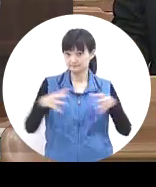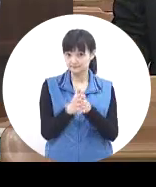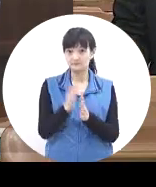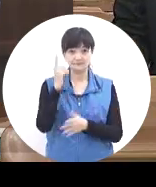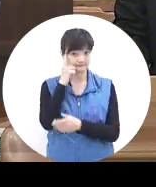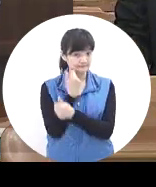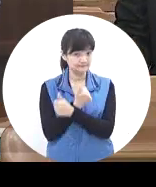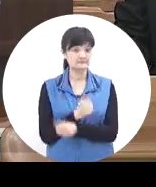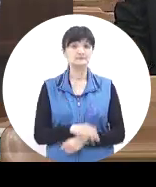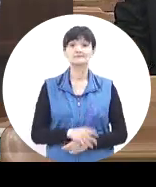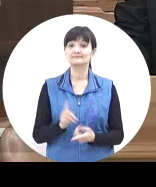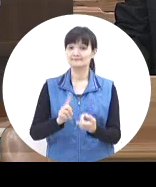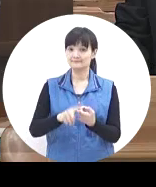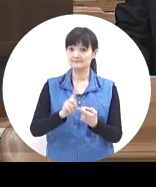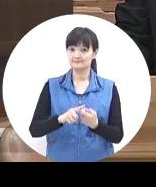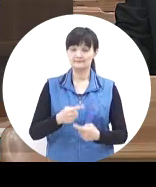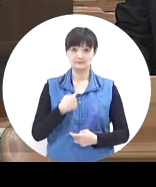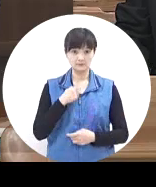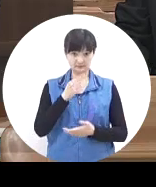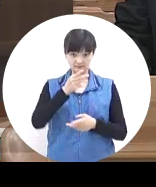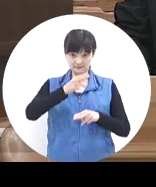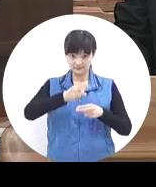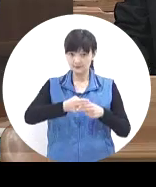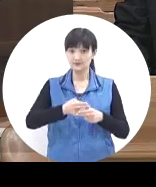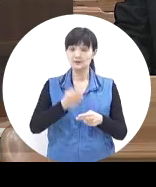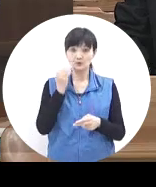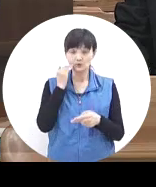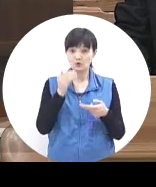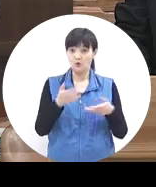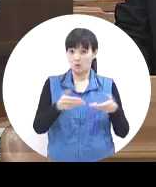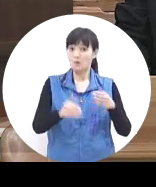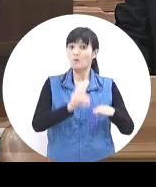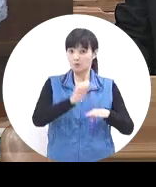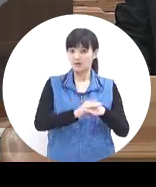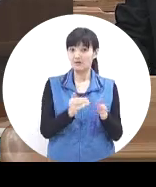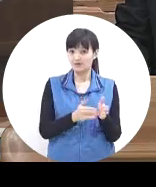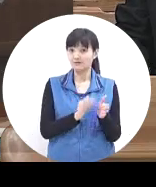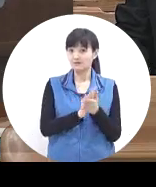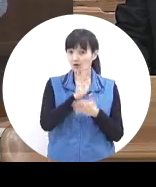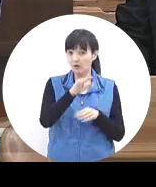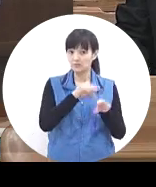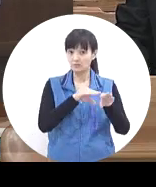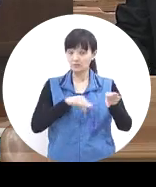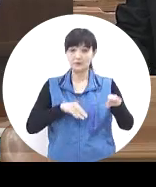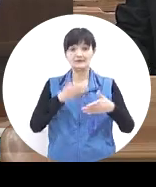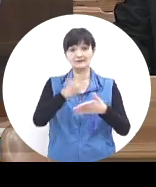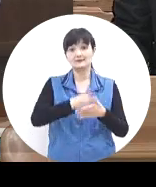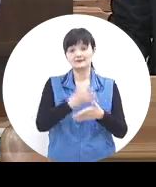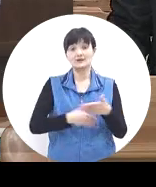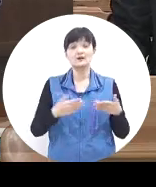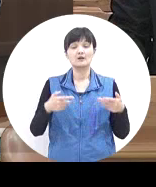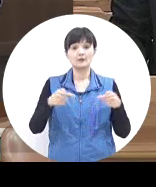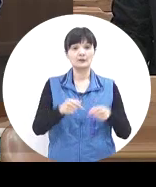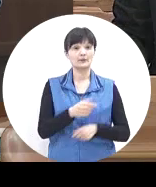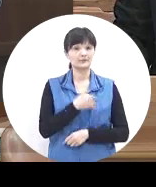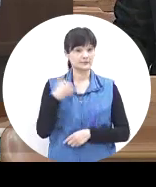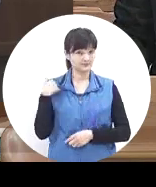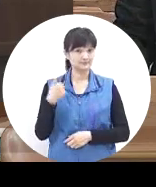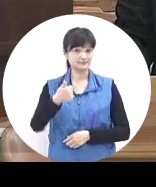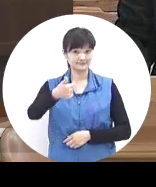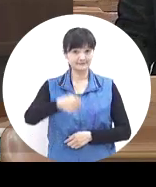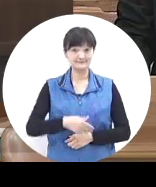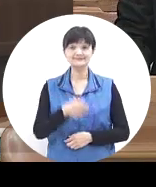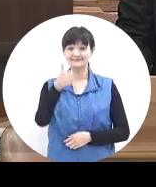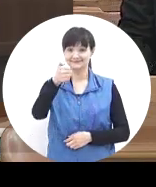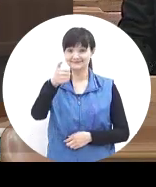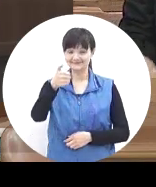相信这如果评估的完成，我相信能够减少20%-30%的车辆，能分解一个车辆，好不好？ 好，谢谢。 好，谢谢市长，